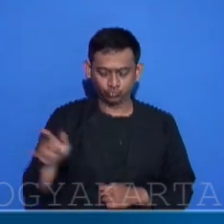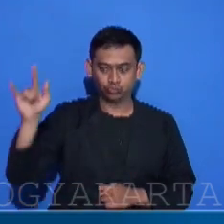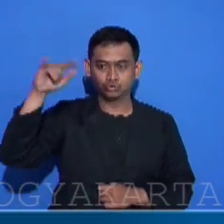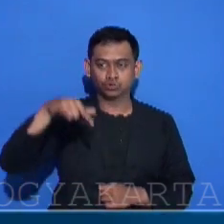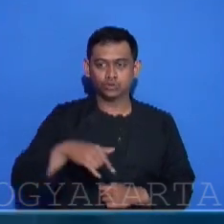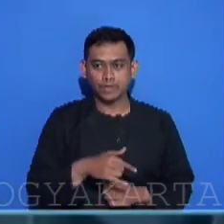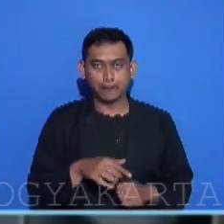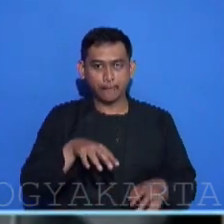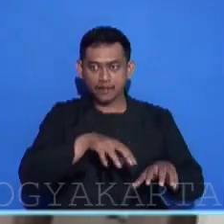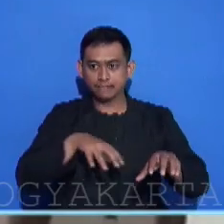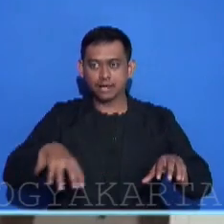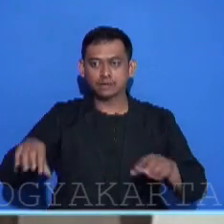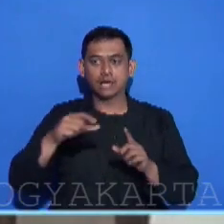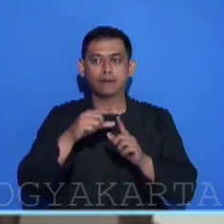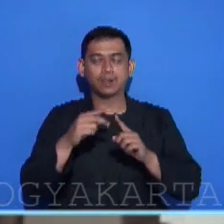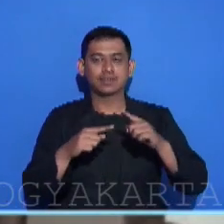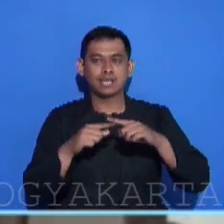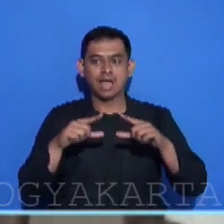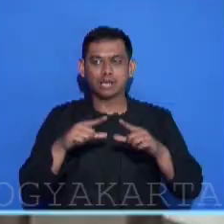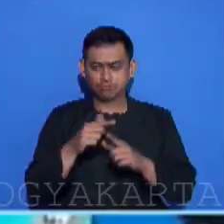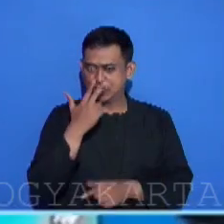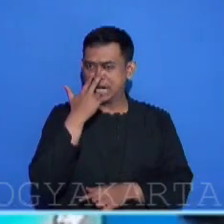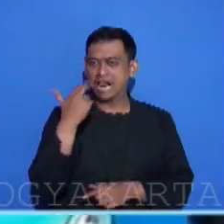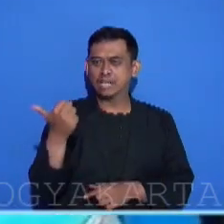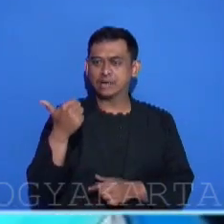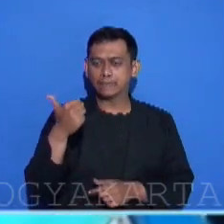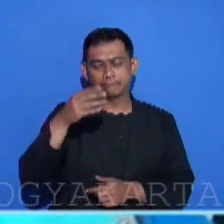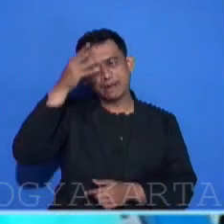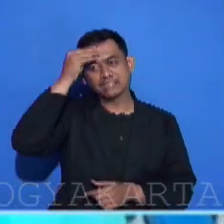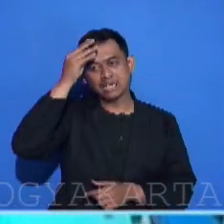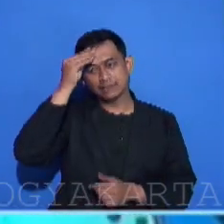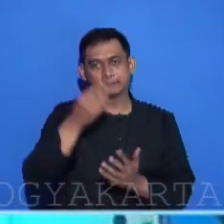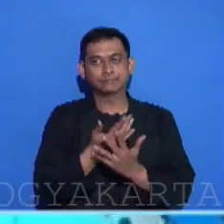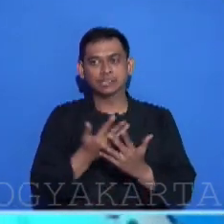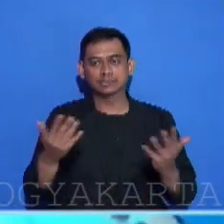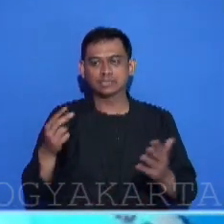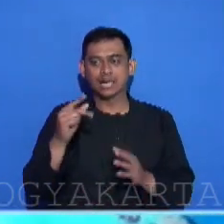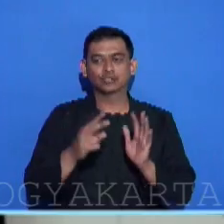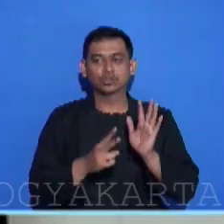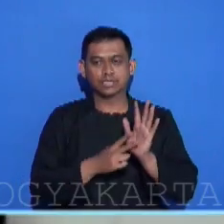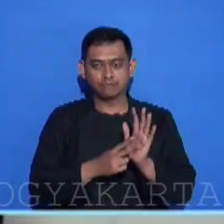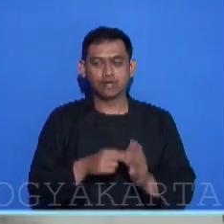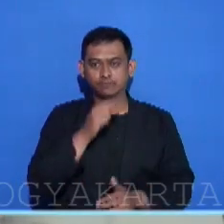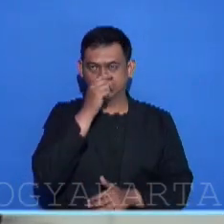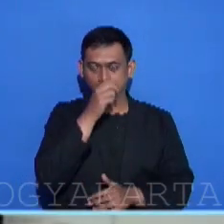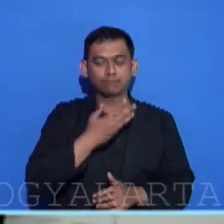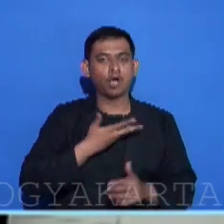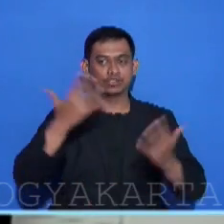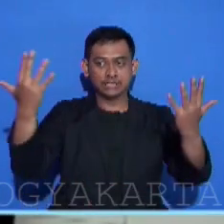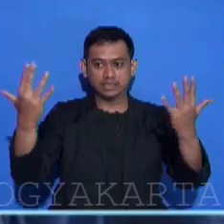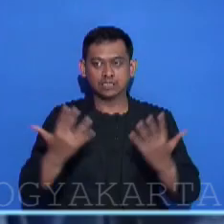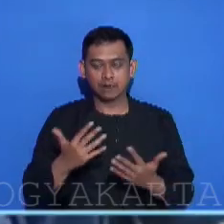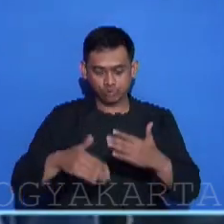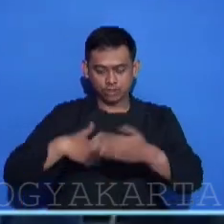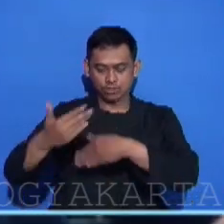menurut saya e ini keren banget ke depan pusat kegiatan belajar masyarakat Rekso negaran akan mengunjungi tempat-tempat industri rumahan